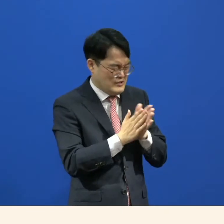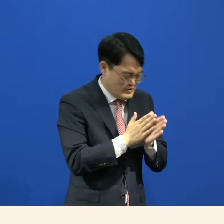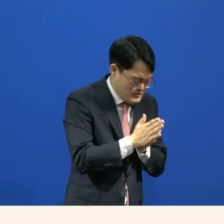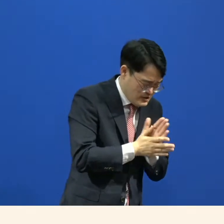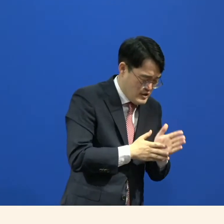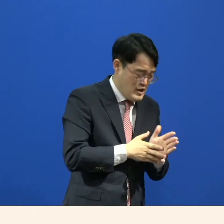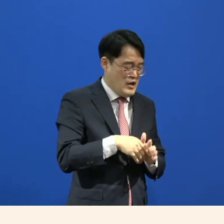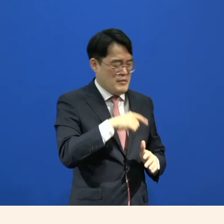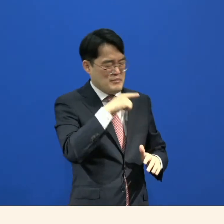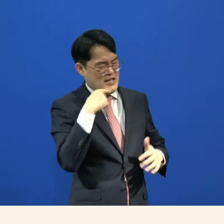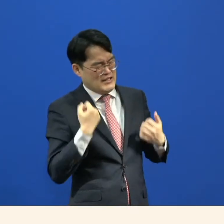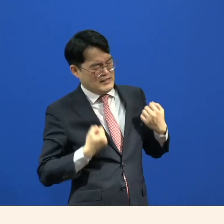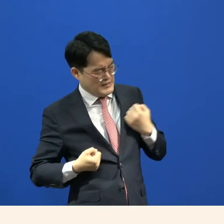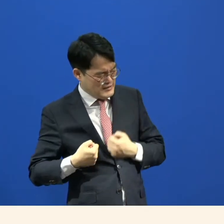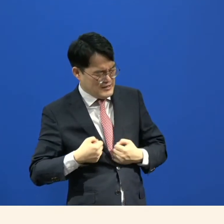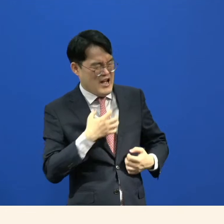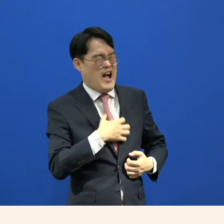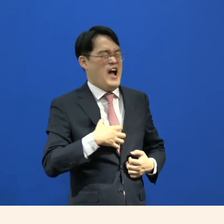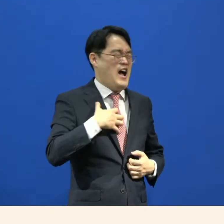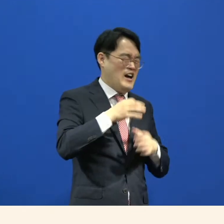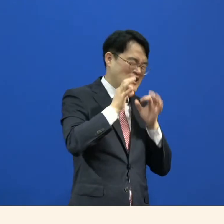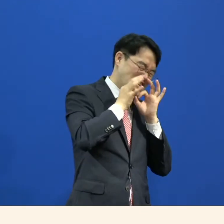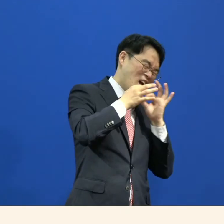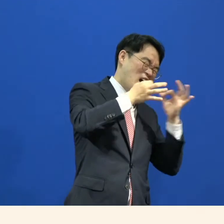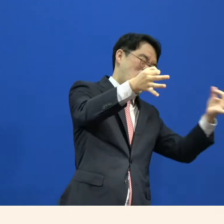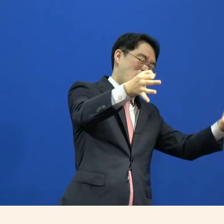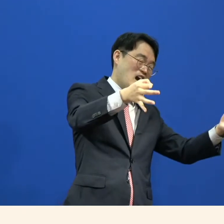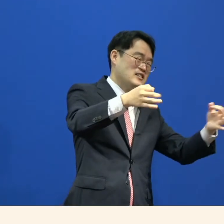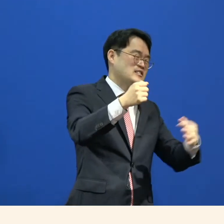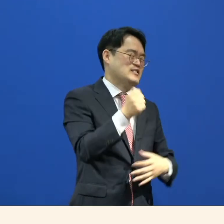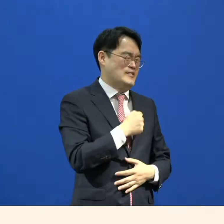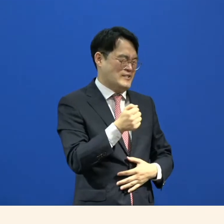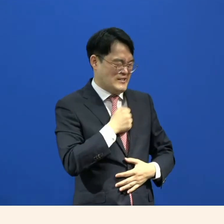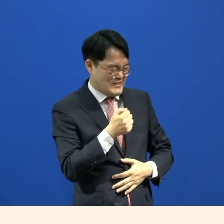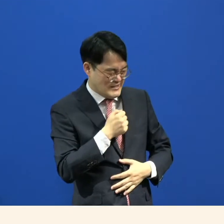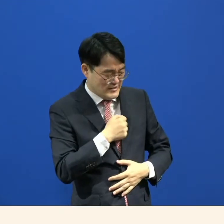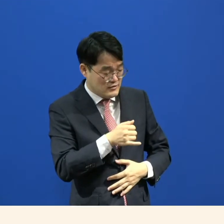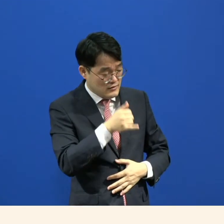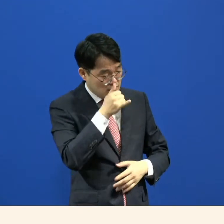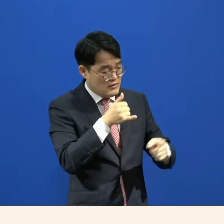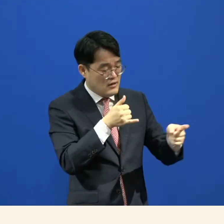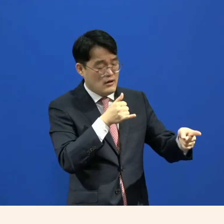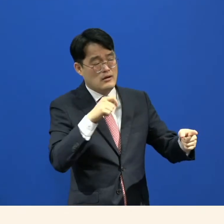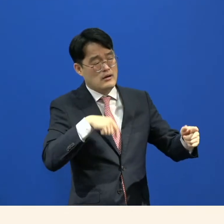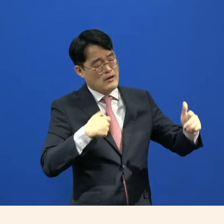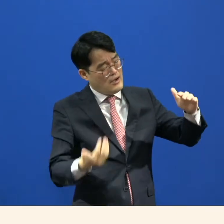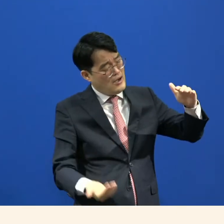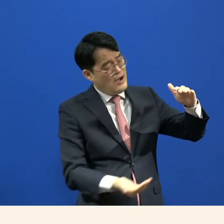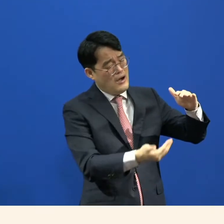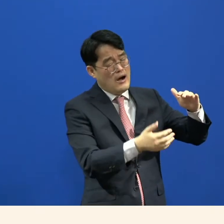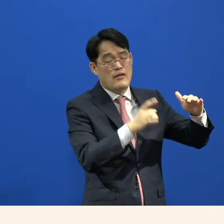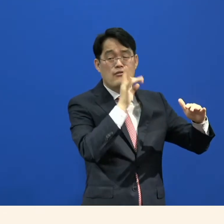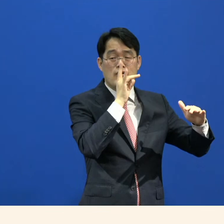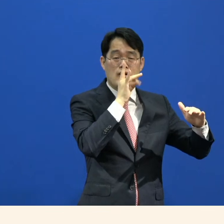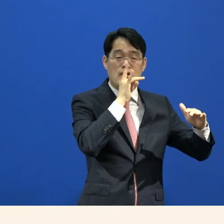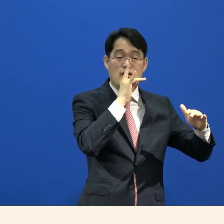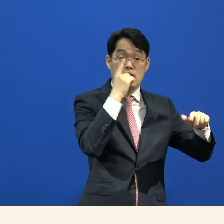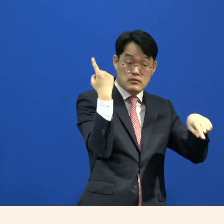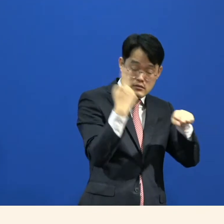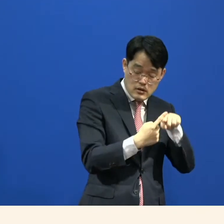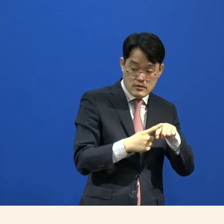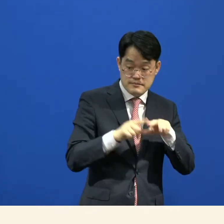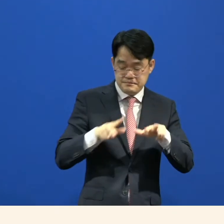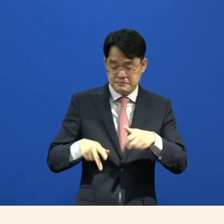피를 흘리고 고통하고 절규하고 신음하고 그 끝에 이 진리를 깨닫고 나니까 미치는 겁니다. 이걸